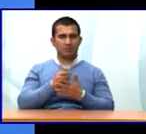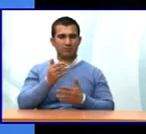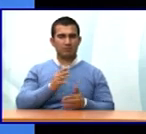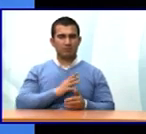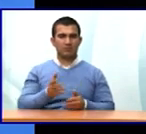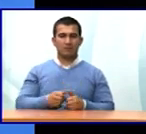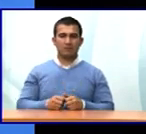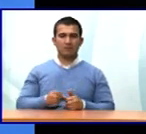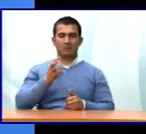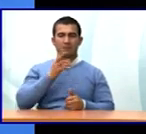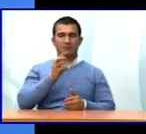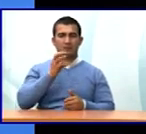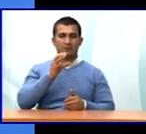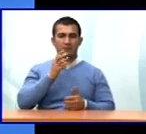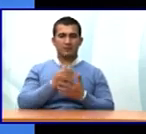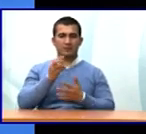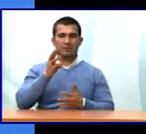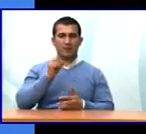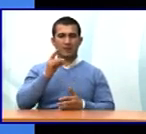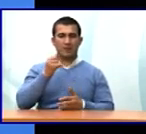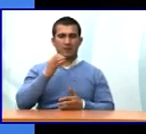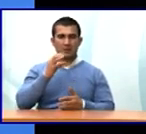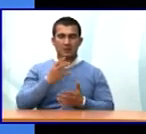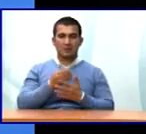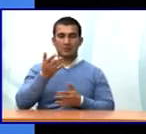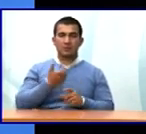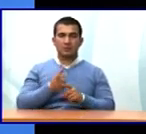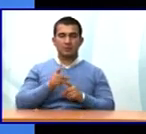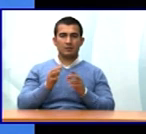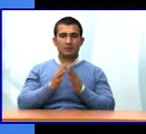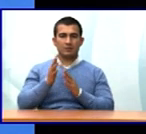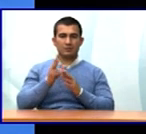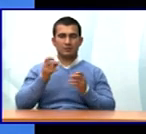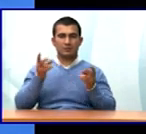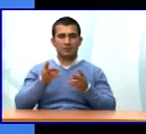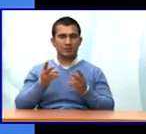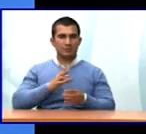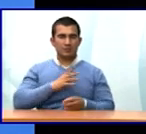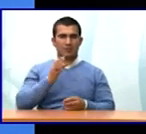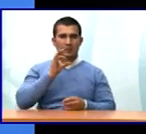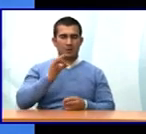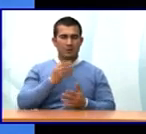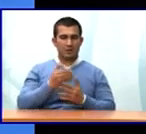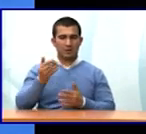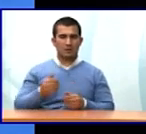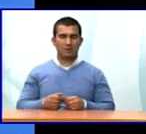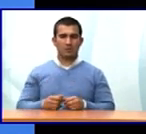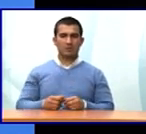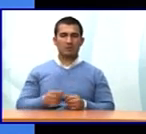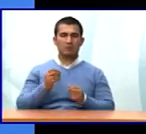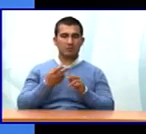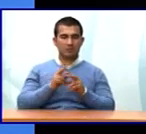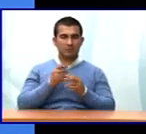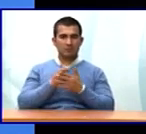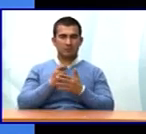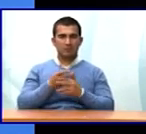ekan. Mis, rux va manganezlar o'simliklarda sodir bo'ladigan oksidlanish qaytarilish jarayonini jadallashtirib